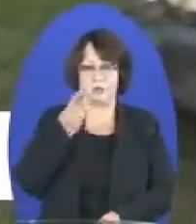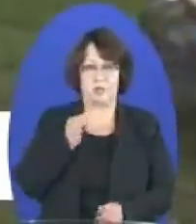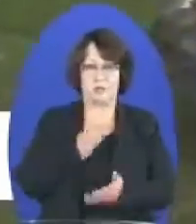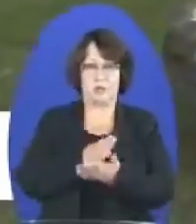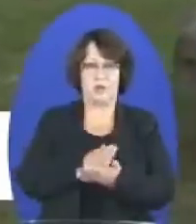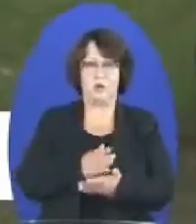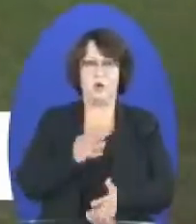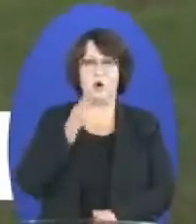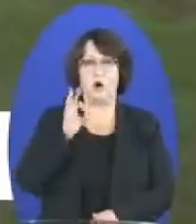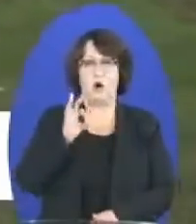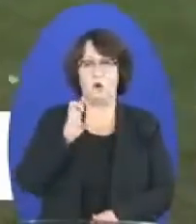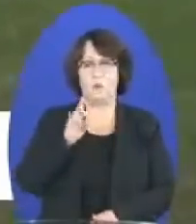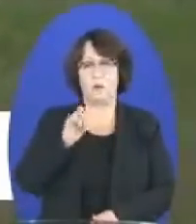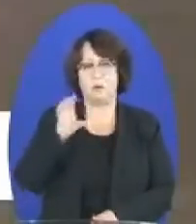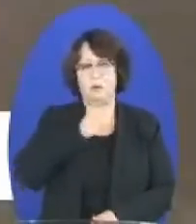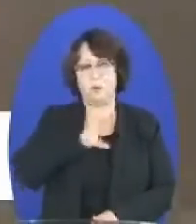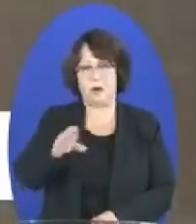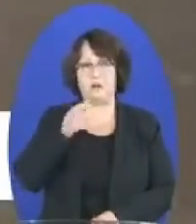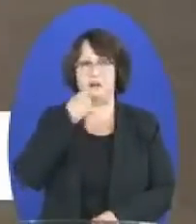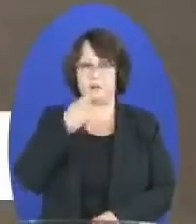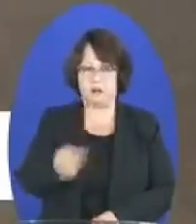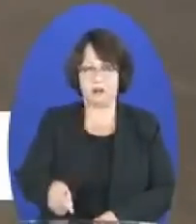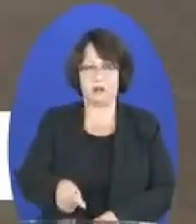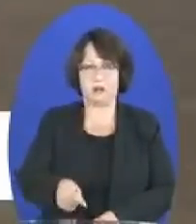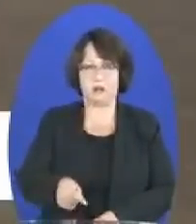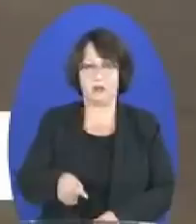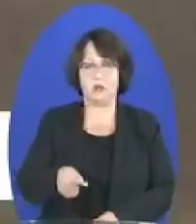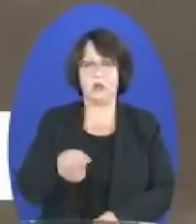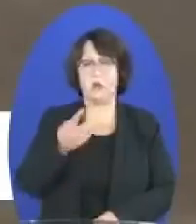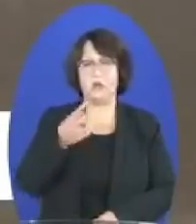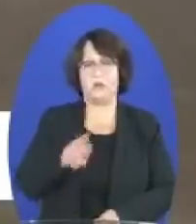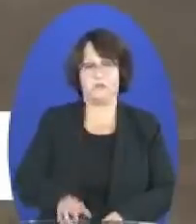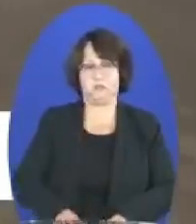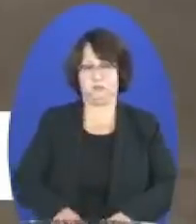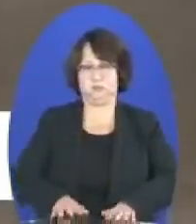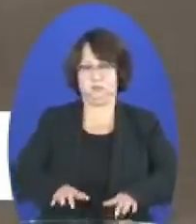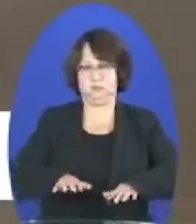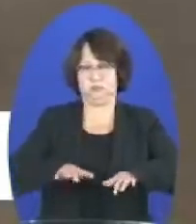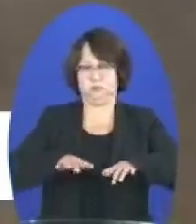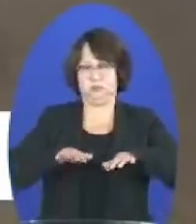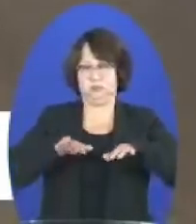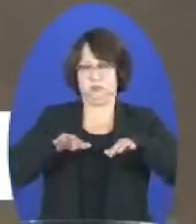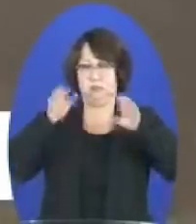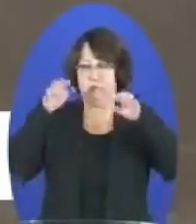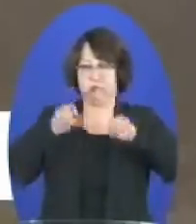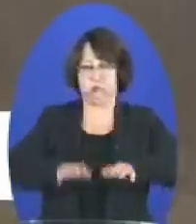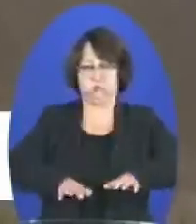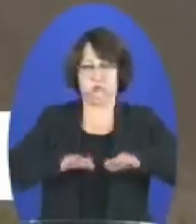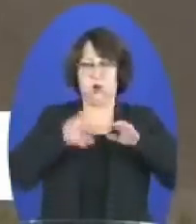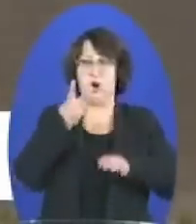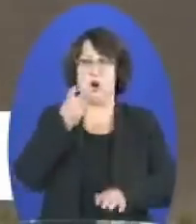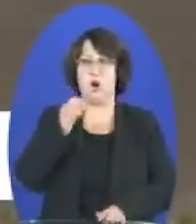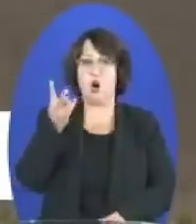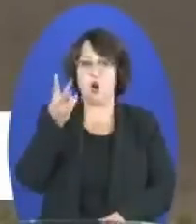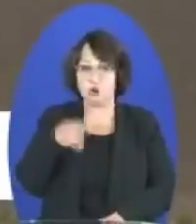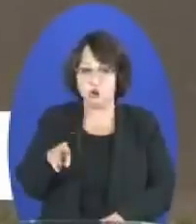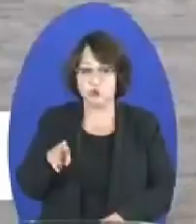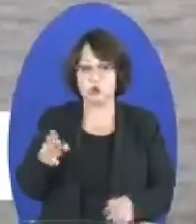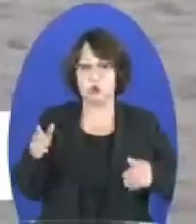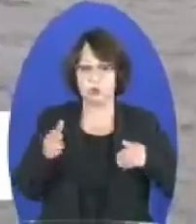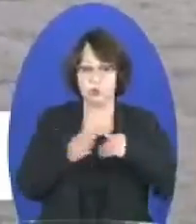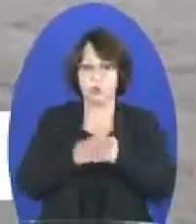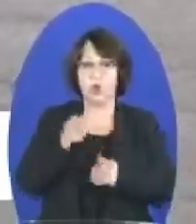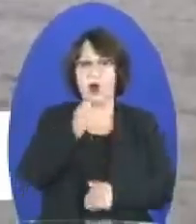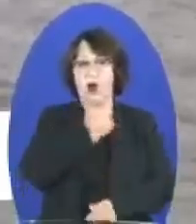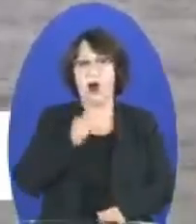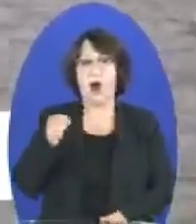байдлын одоо албан агчдын зүгээс л хэлж байна. Одоо та бүхэн сарж байгаа тэгэхээр үерийн төвшин нилээд өндөрсцэн байгаа. За 20 хүртэл бол энийг тхийх нутгаар бол одоо аадар бороо